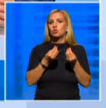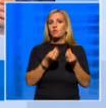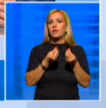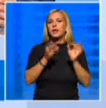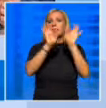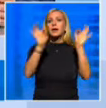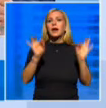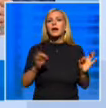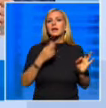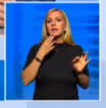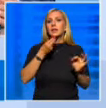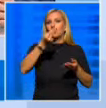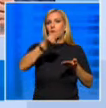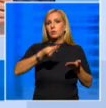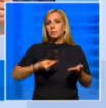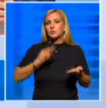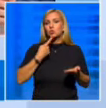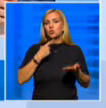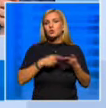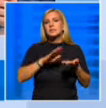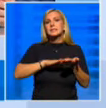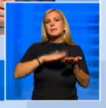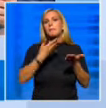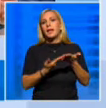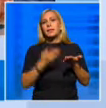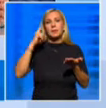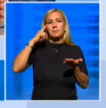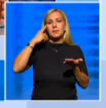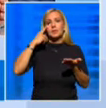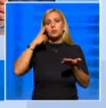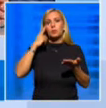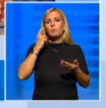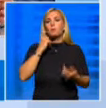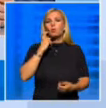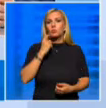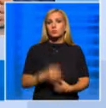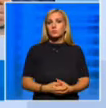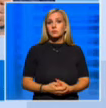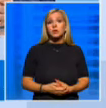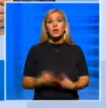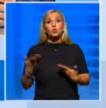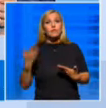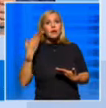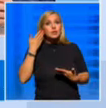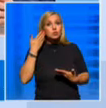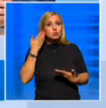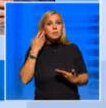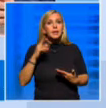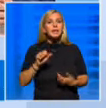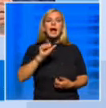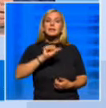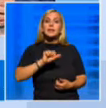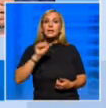на която е написано, заради това, че си сменят позицията много често. Борисов, казва Асен Василев. Него ли да слушаме или да слушаме